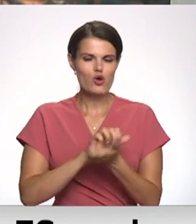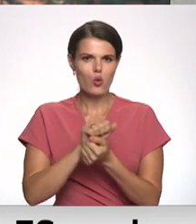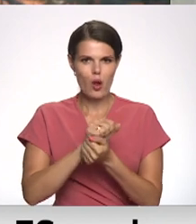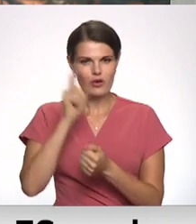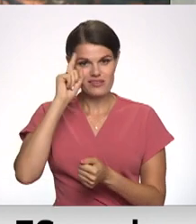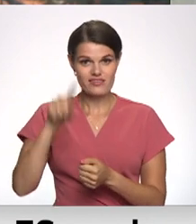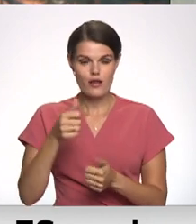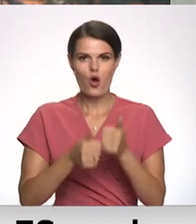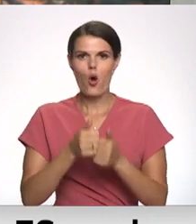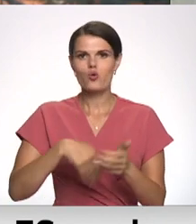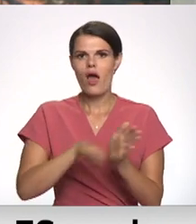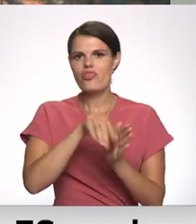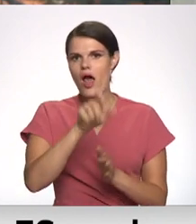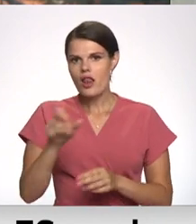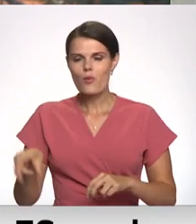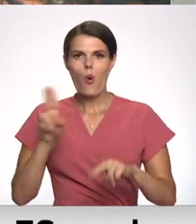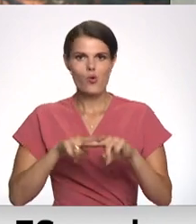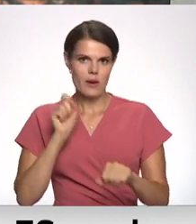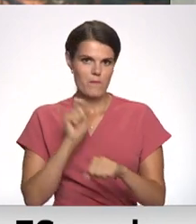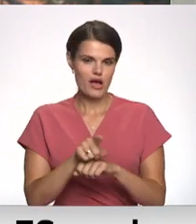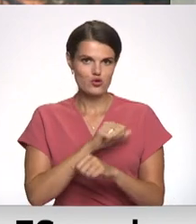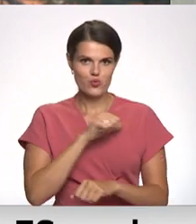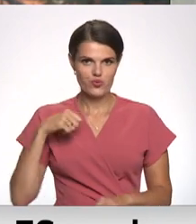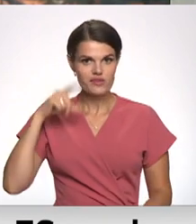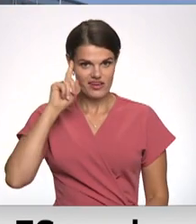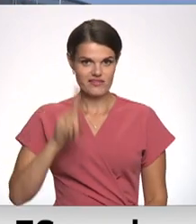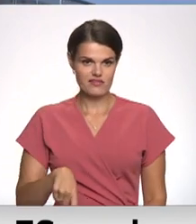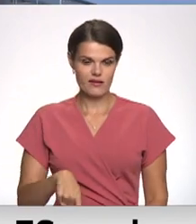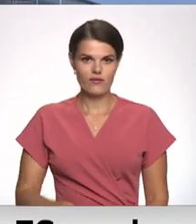konkursa dalībnieki, gan pasūtītājs. Par to Vita Anstrate.